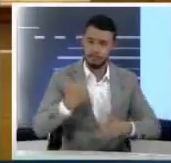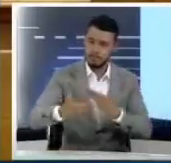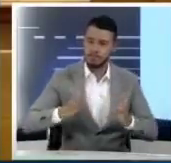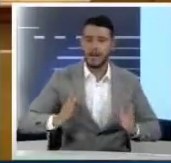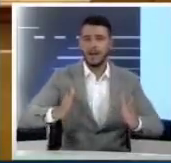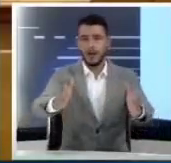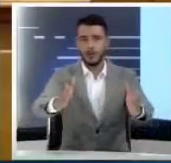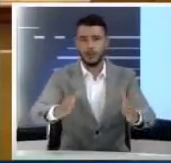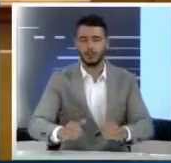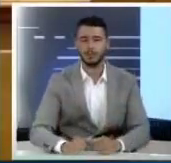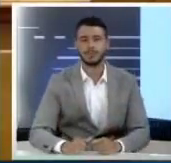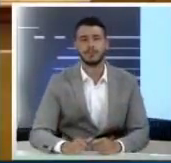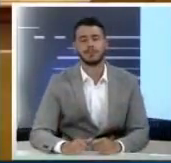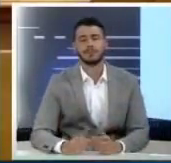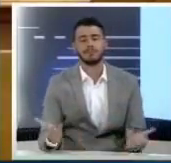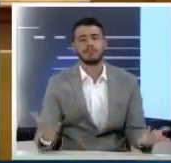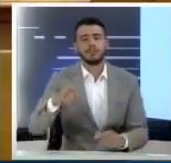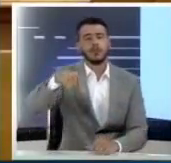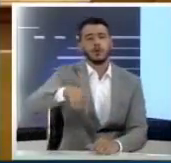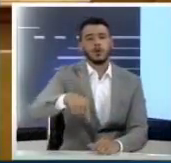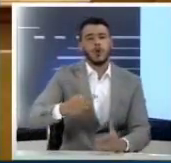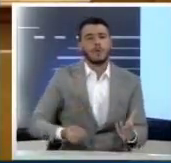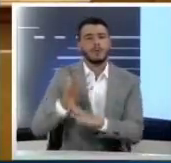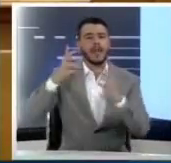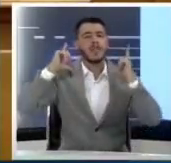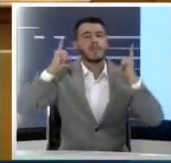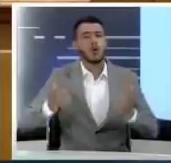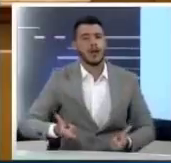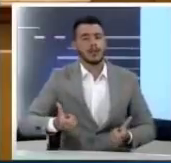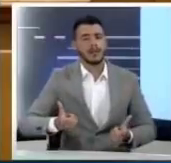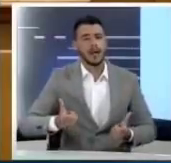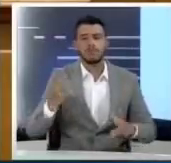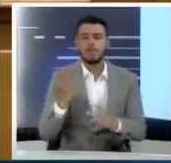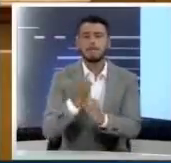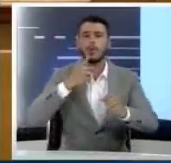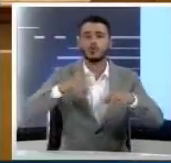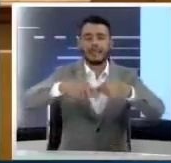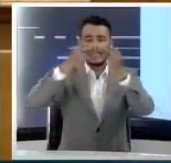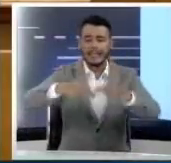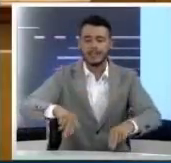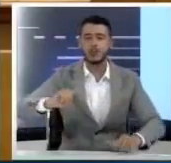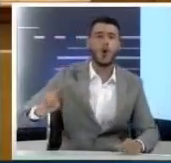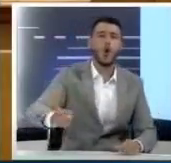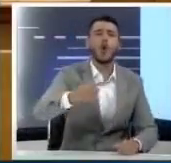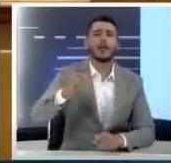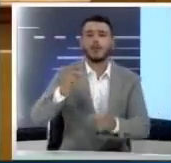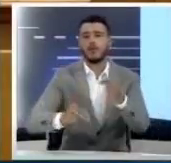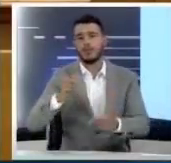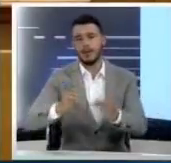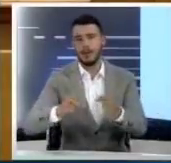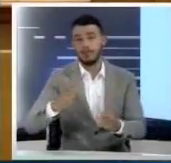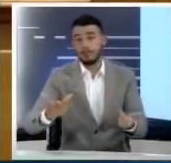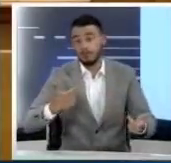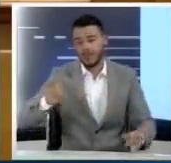Και πώς τώρα έρχεται η Νέα Δημοκρατία και λύνει όλα τα προβλήματα? Γιατί η Νέα Δημοκρατία, που δεν είπε τίποτα γι' αυτό ο